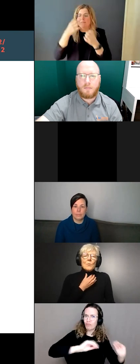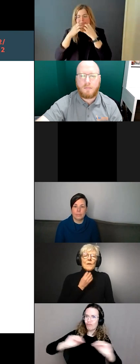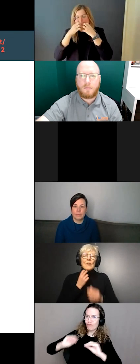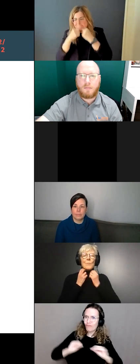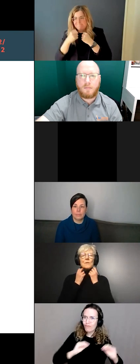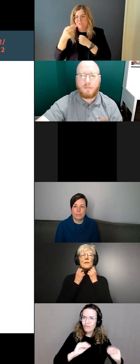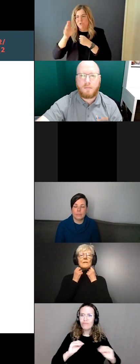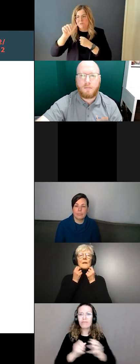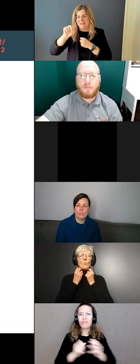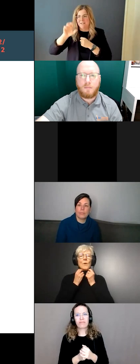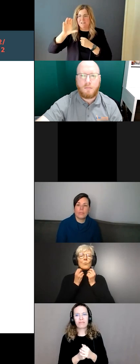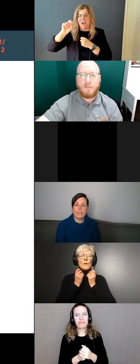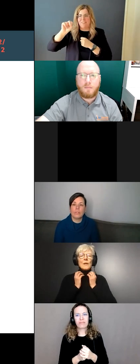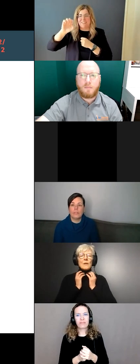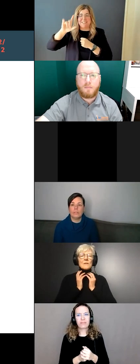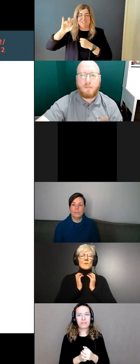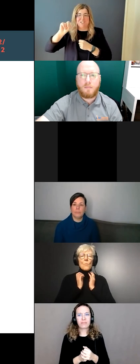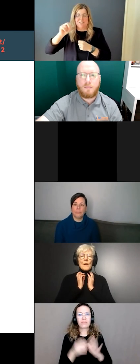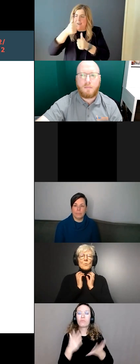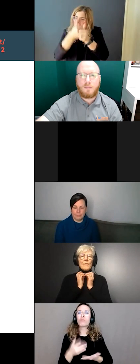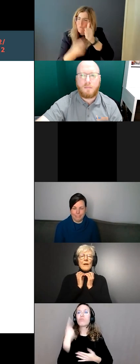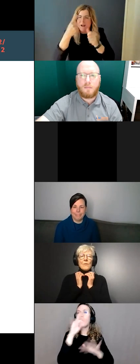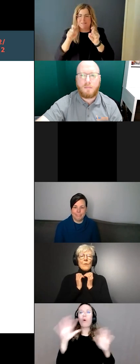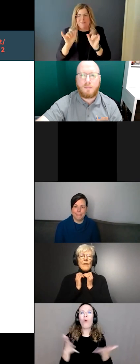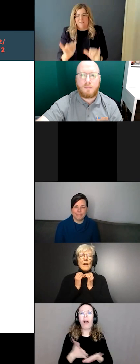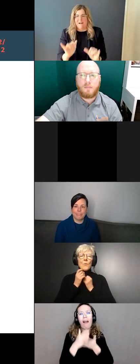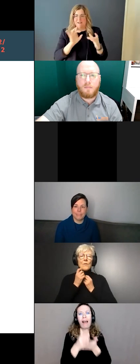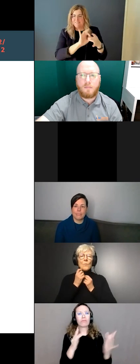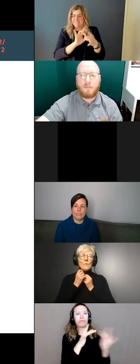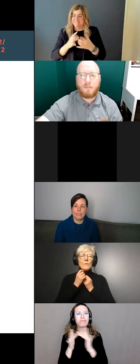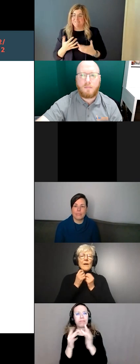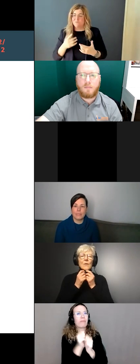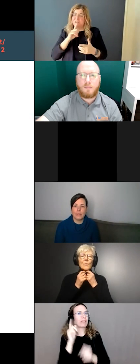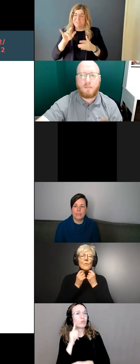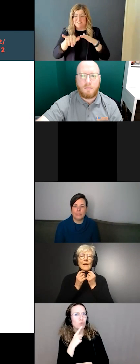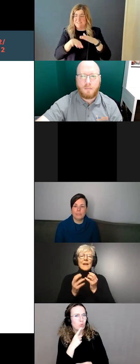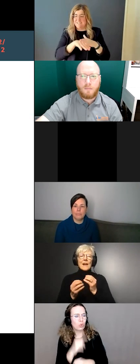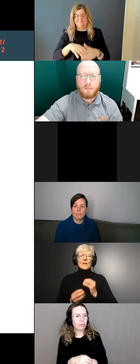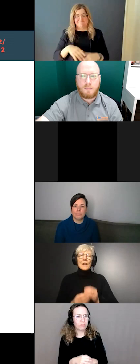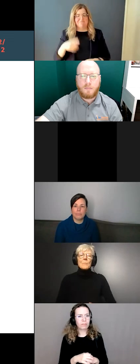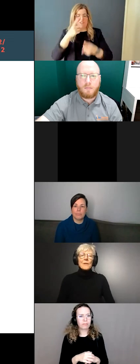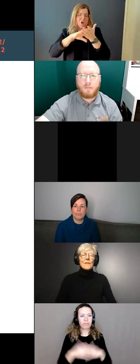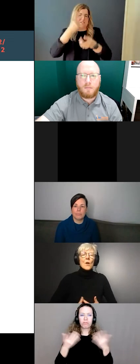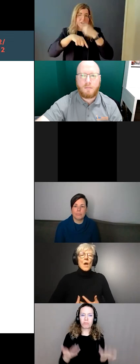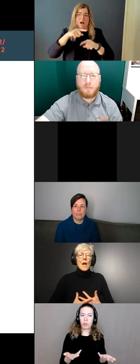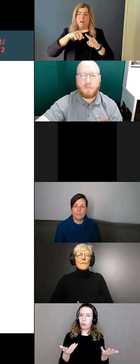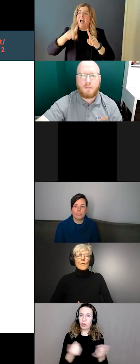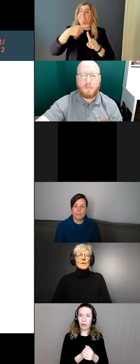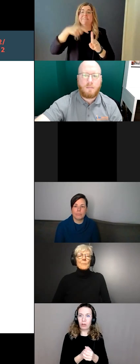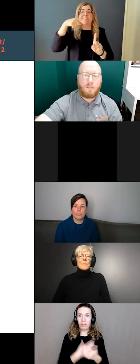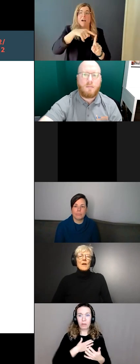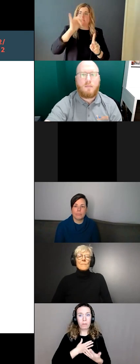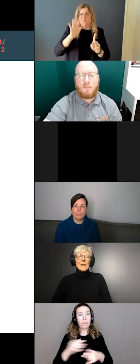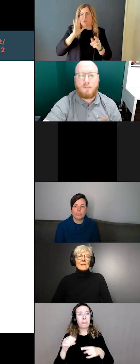juste pour vous aider à connecter avec des sourds. Donc, nous donnons de la valeur à cet